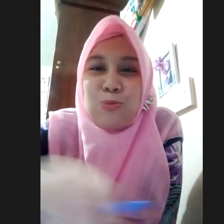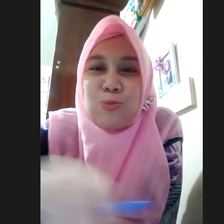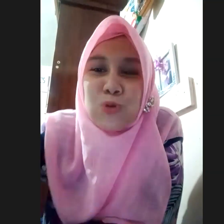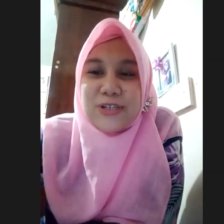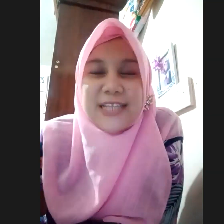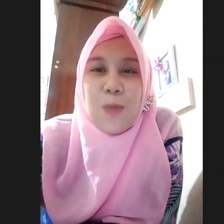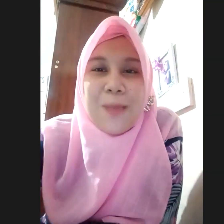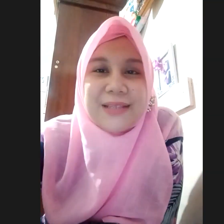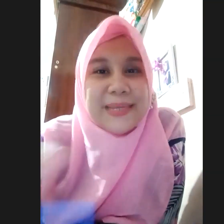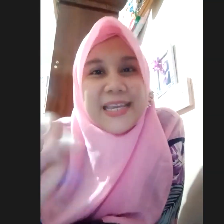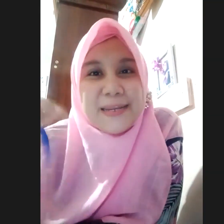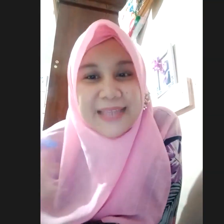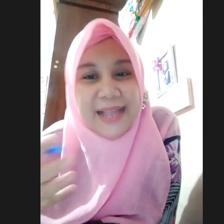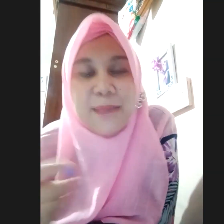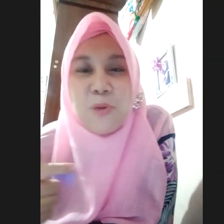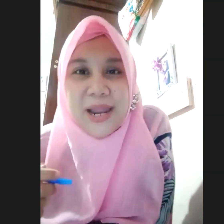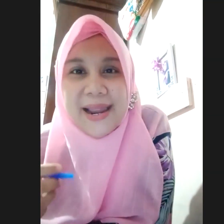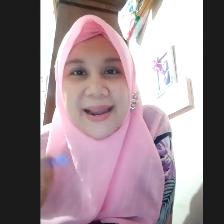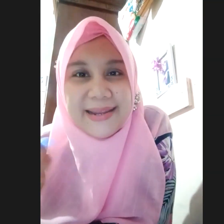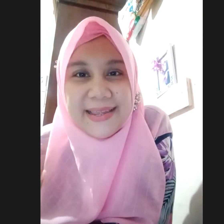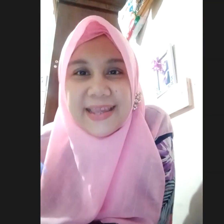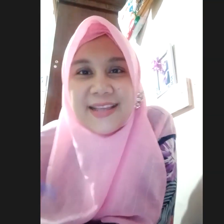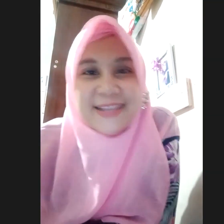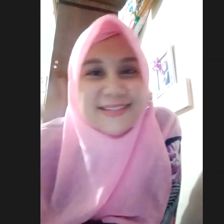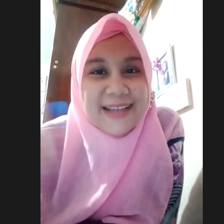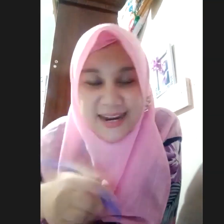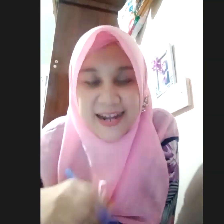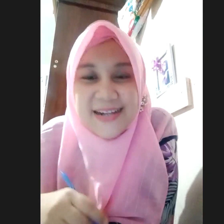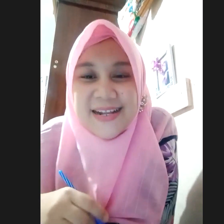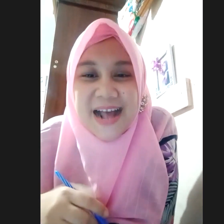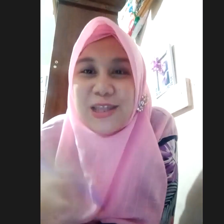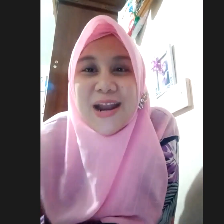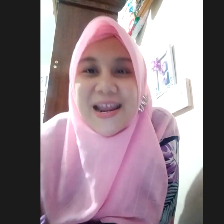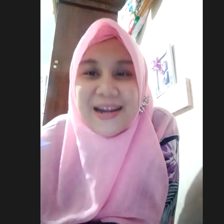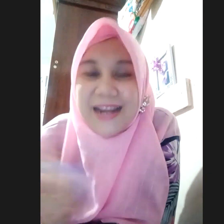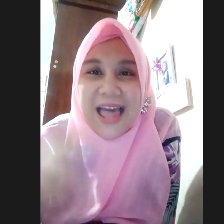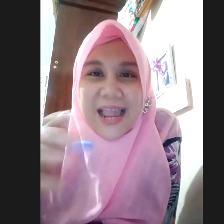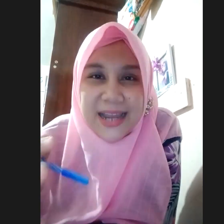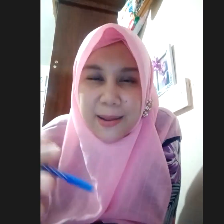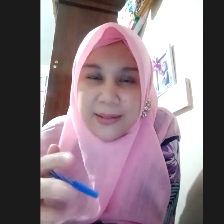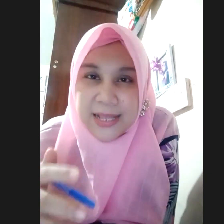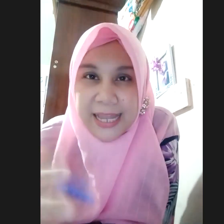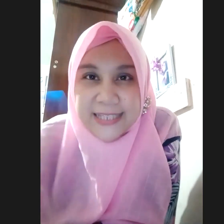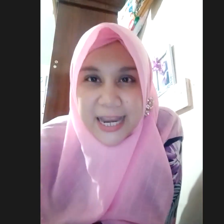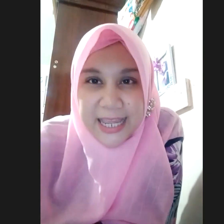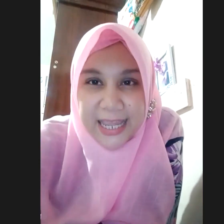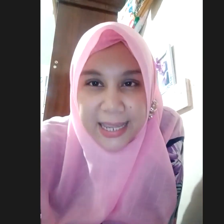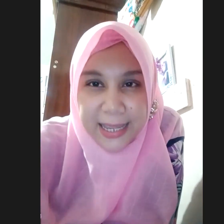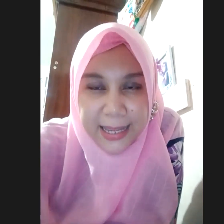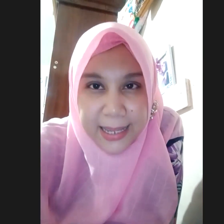Atau Bu Sulis kalau masih ingin bertanya boleh di chat saja. Atau ada rekan lain yang tadi